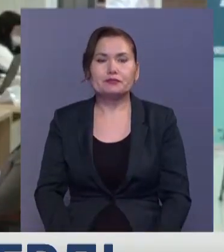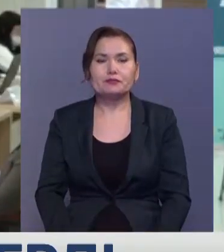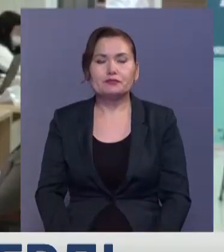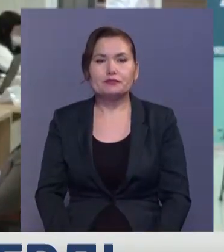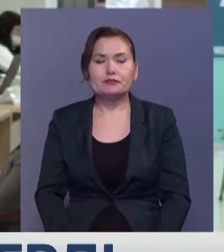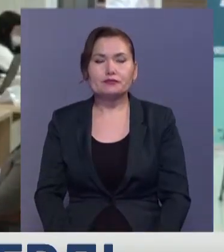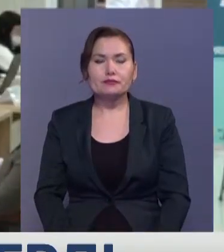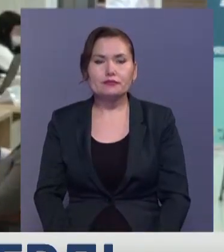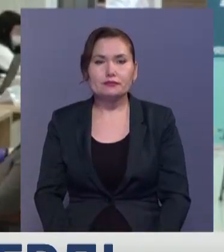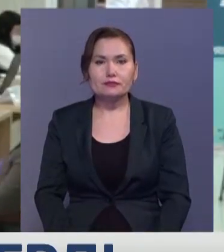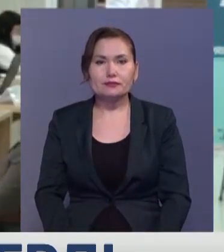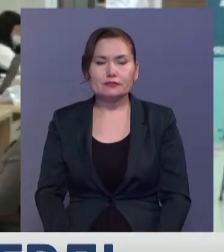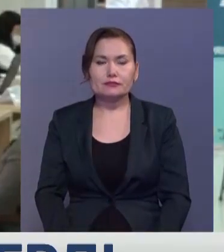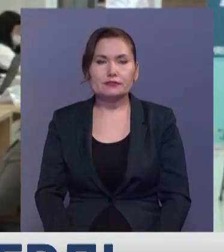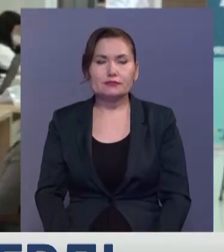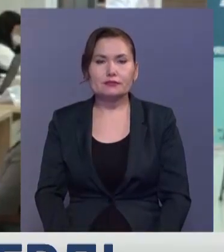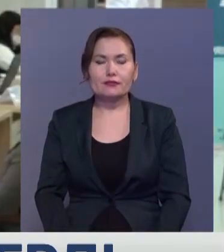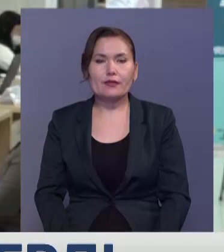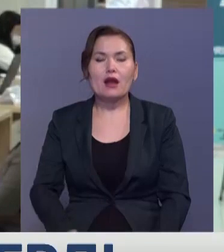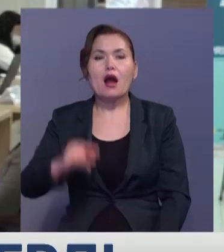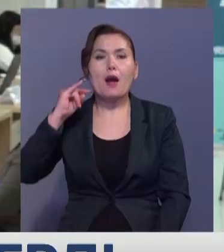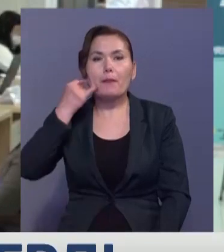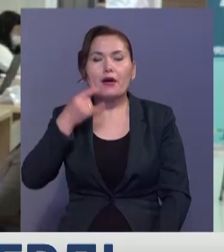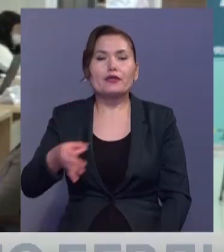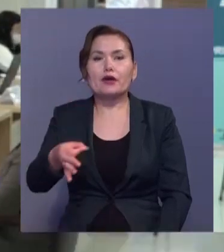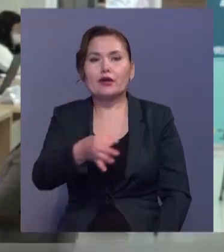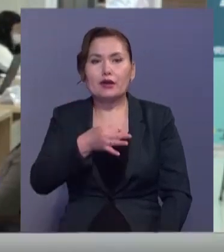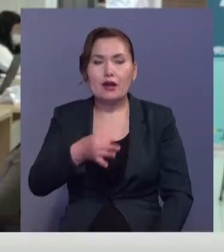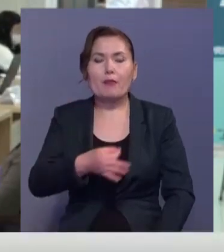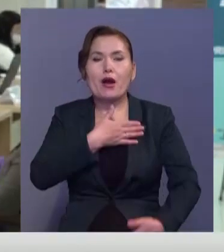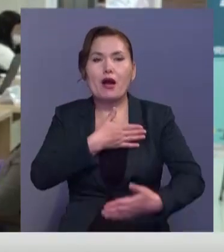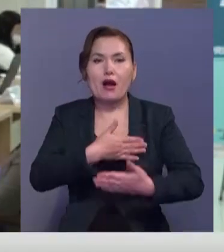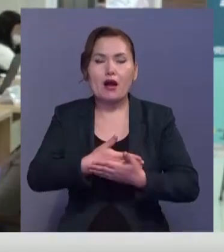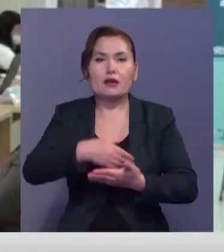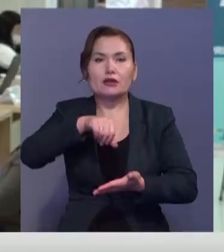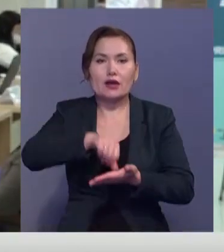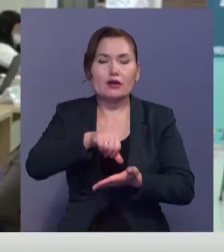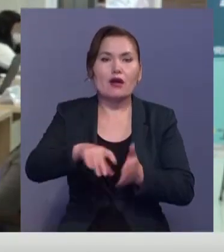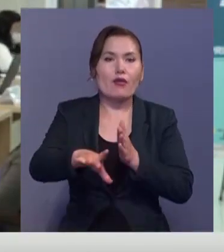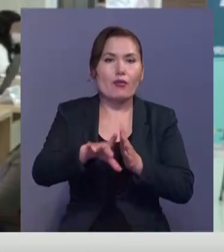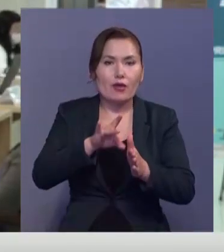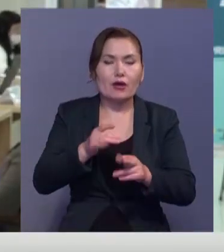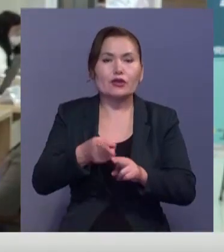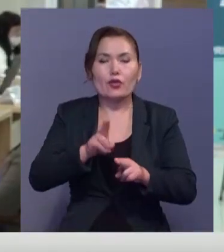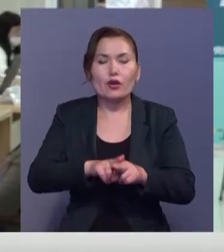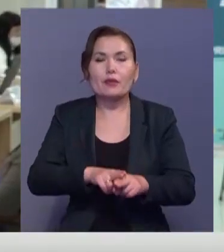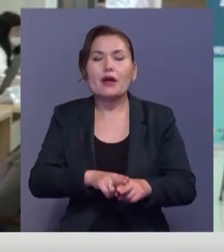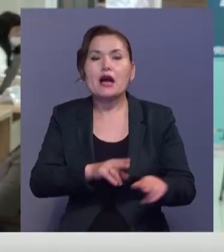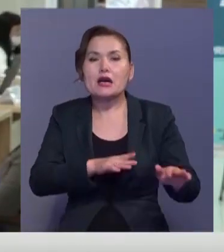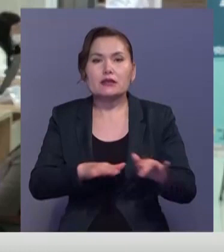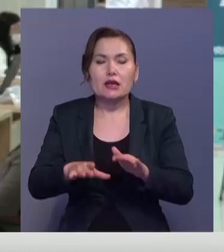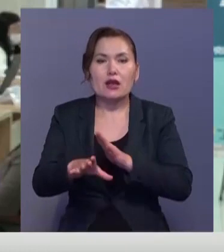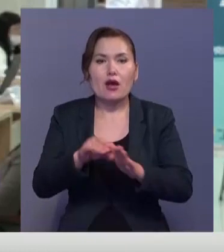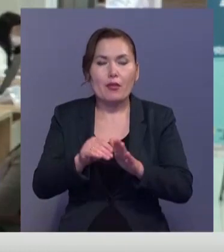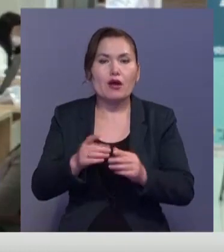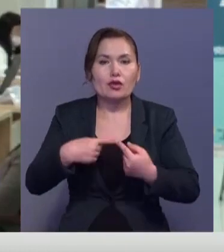В целом явка хорошая по Павлодарской области. Павлодар облысы бойынша ішкі сайлауға қатысушылардың белсенділігі жақсы. Сайлау комиссиялары үшін қолайлы